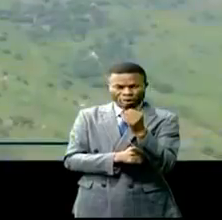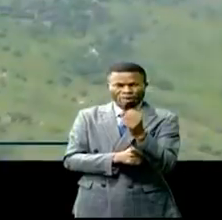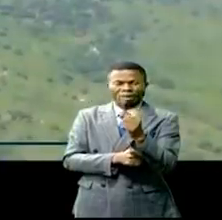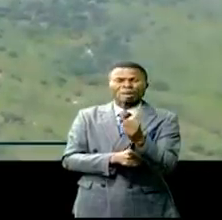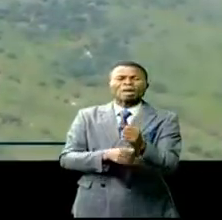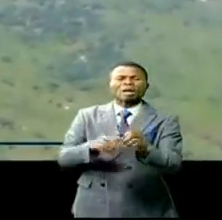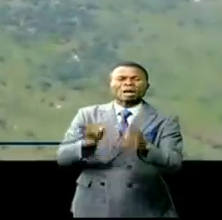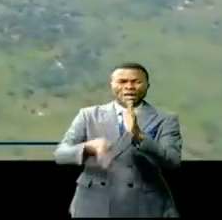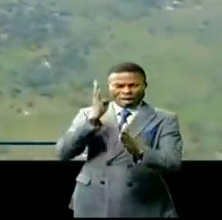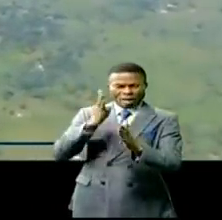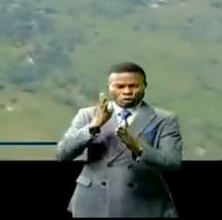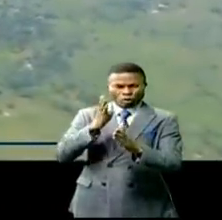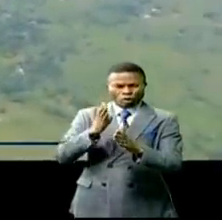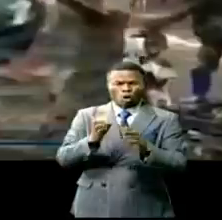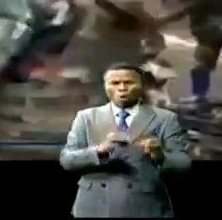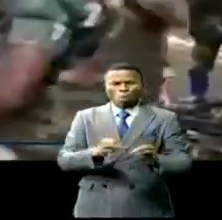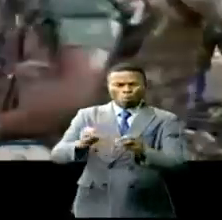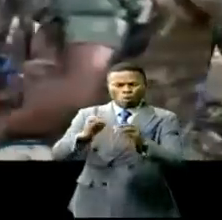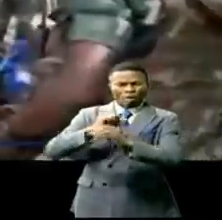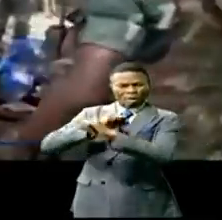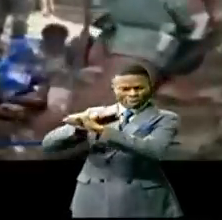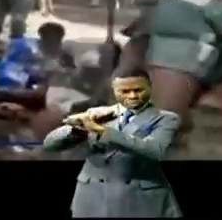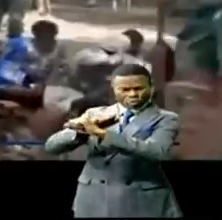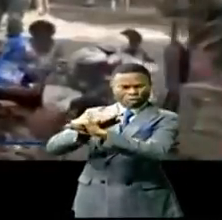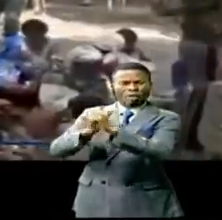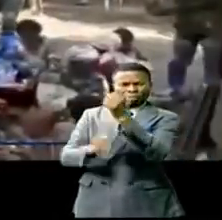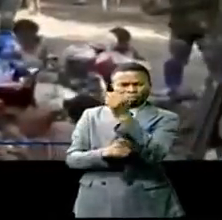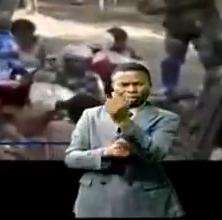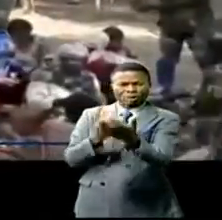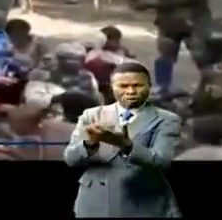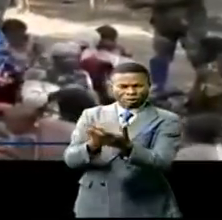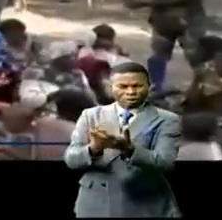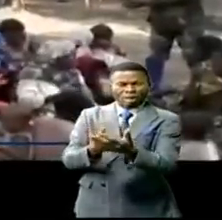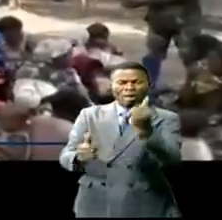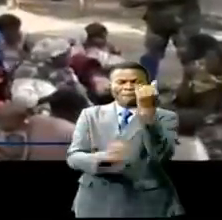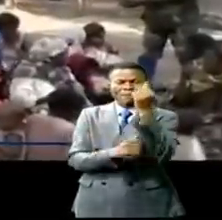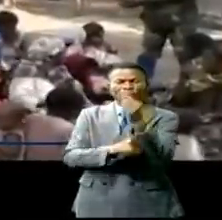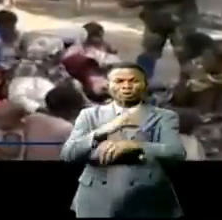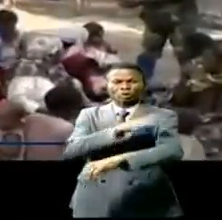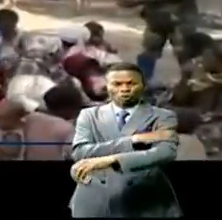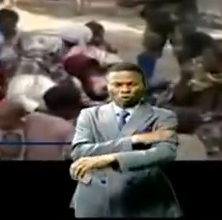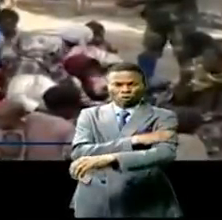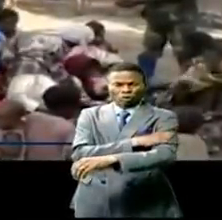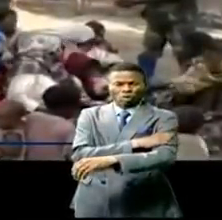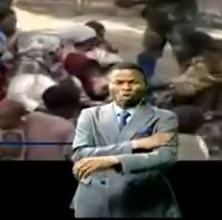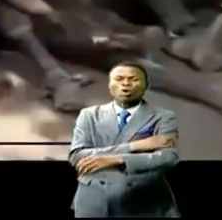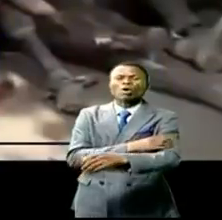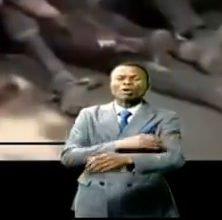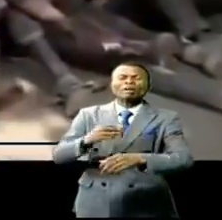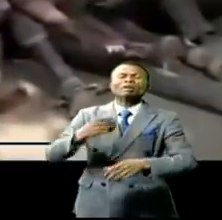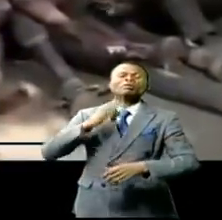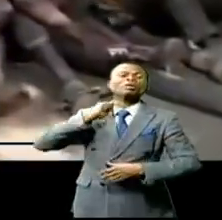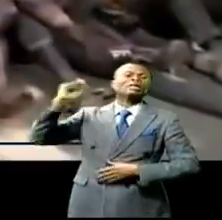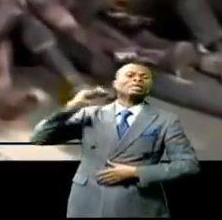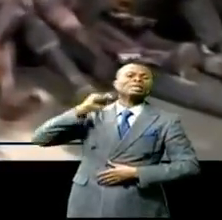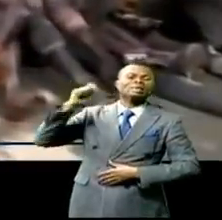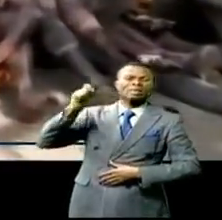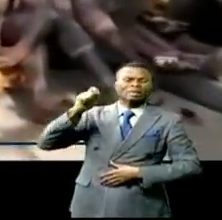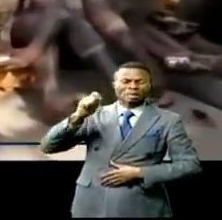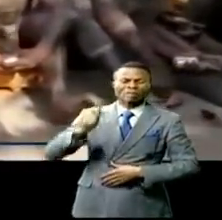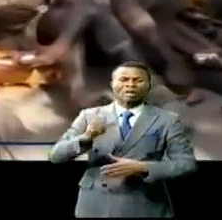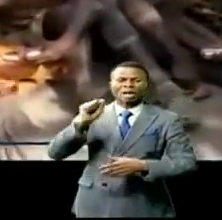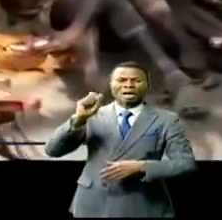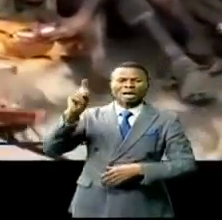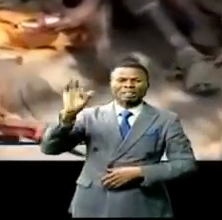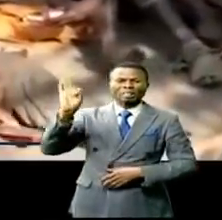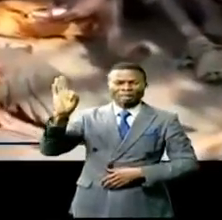mis sur pied pour le sécuriser signalons que ces civils ont été kidnappés par les fl est ravi lors d'une attaque contre des